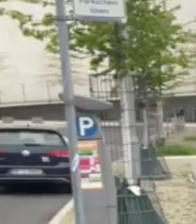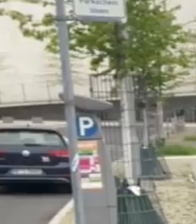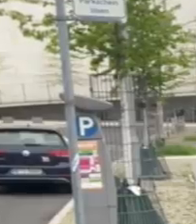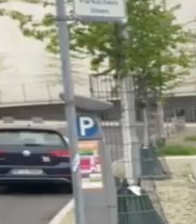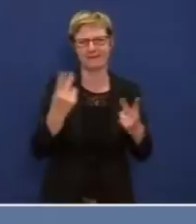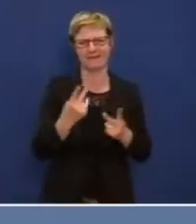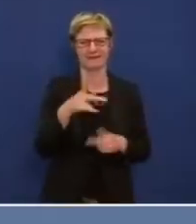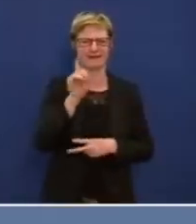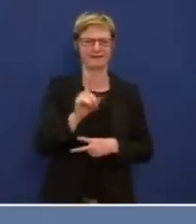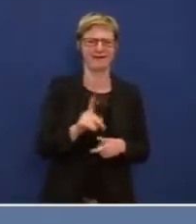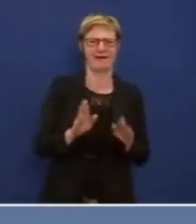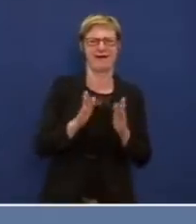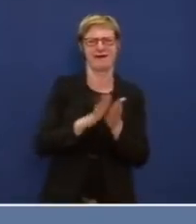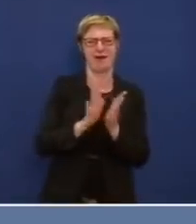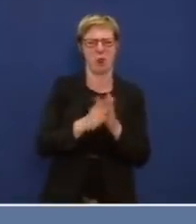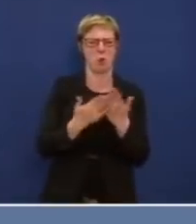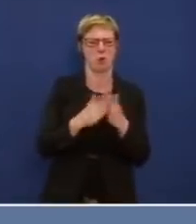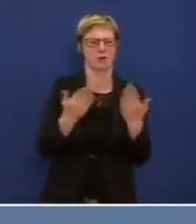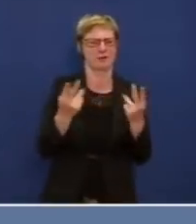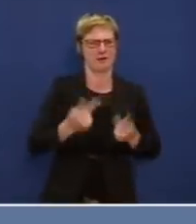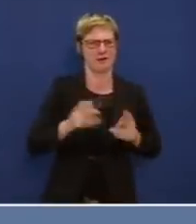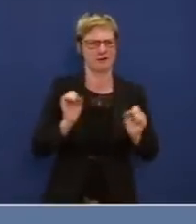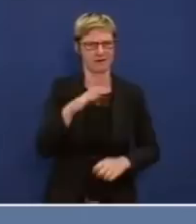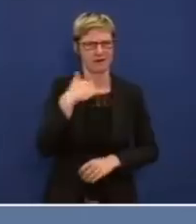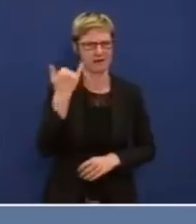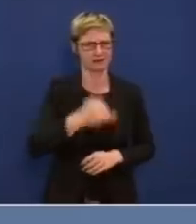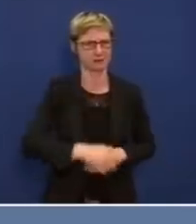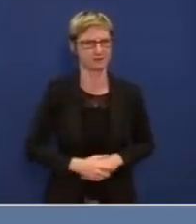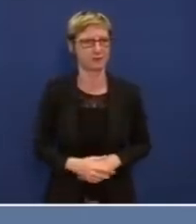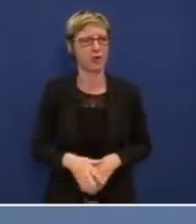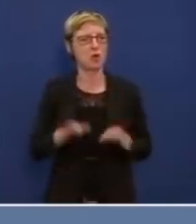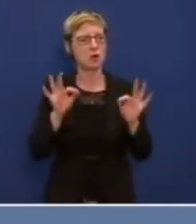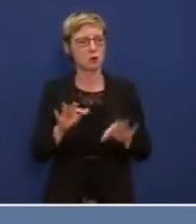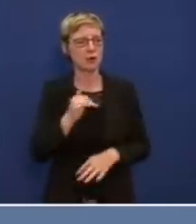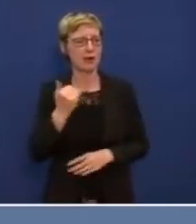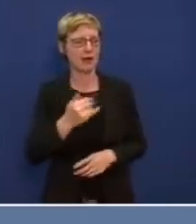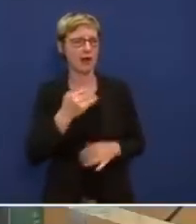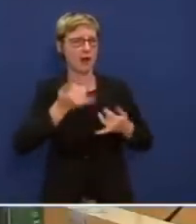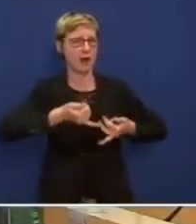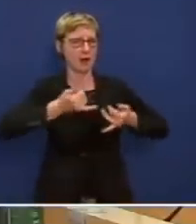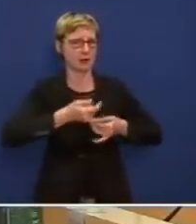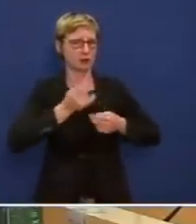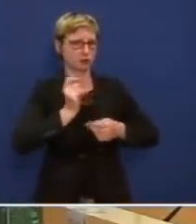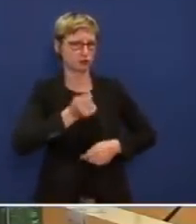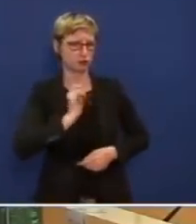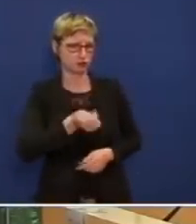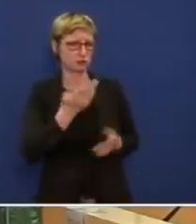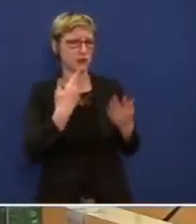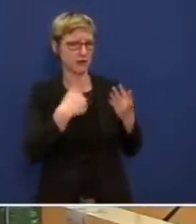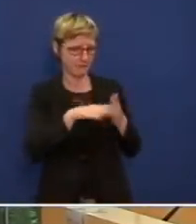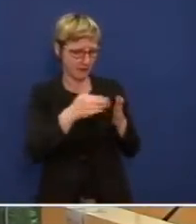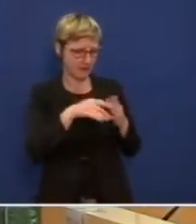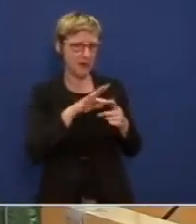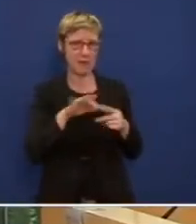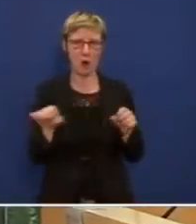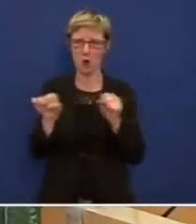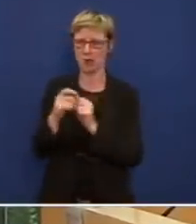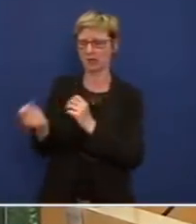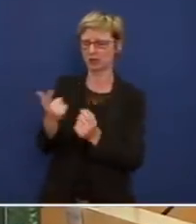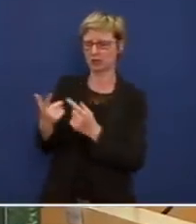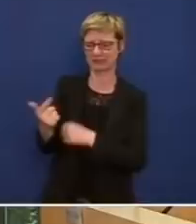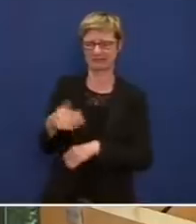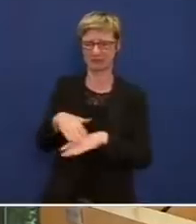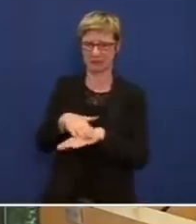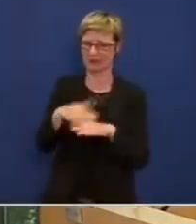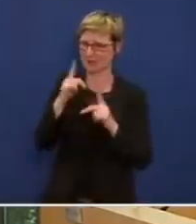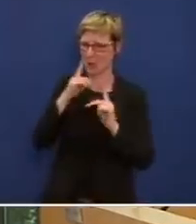hören Sie gut zu. Dann geht es weiter mit Herrn Reitschuster. Alle, die jetzt noch Fragen hier online senden, mache ich wenig Hoffnung, dass sie noch